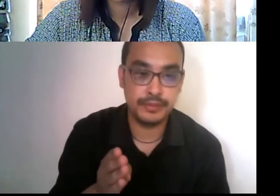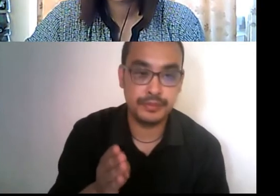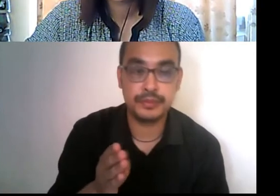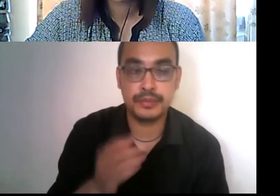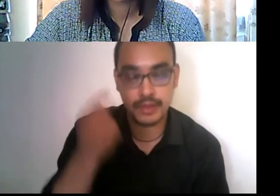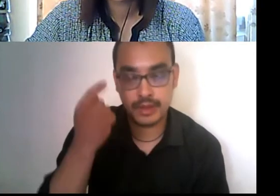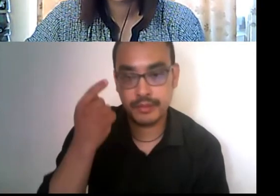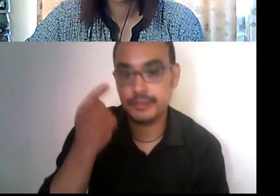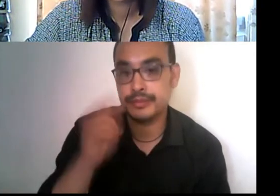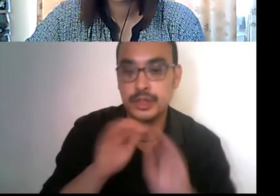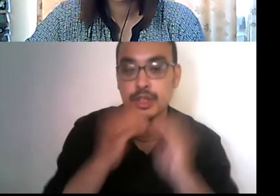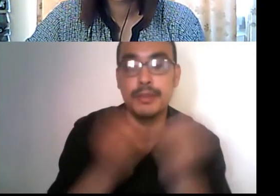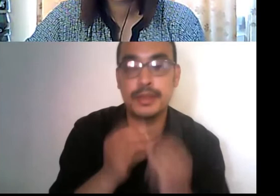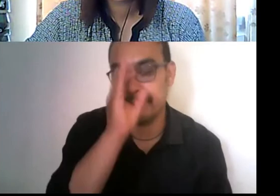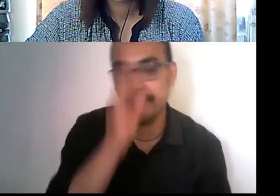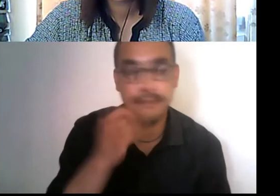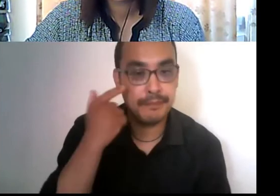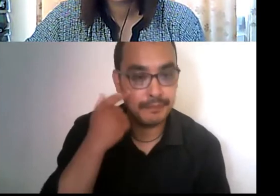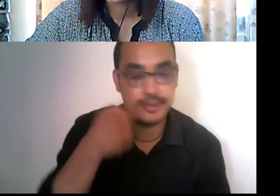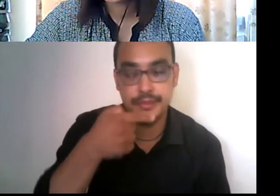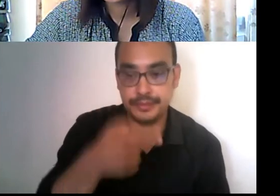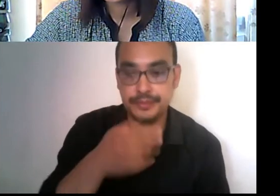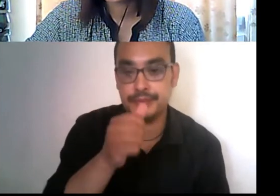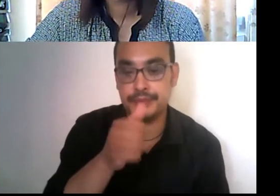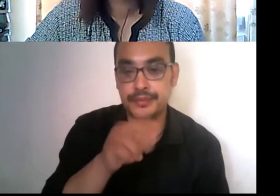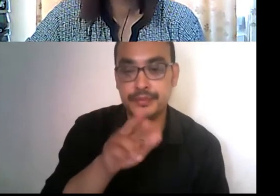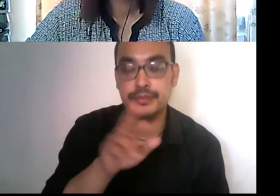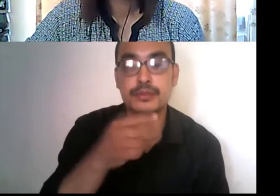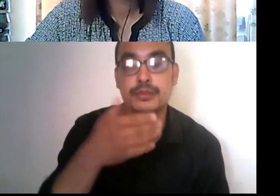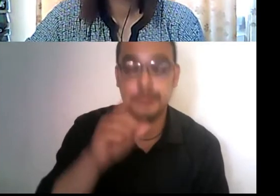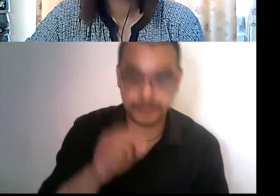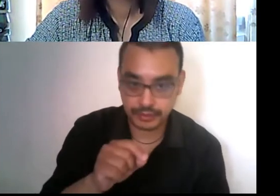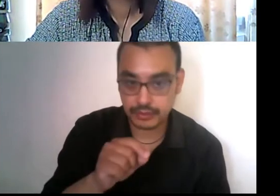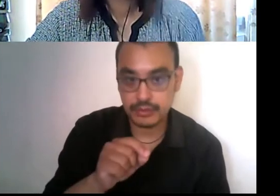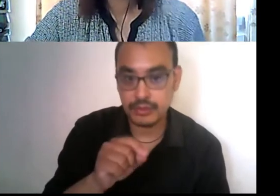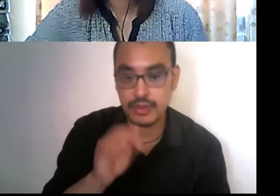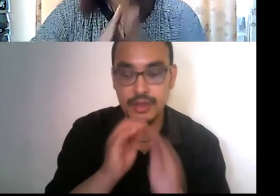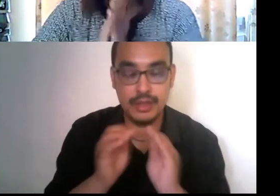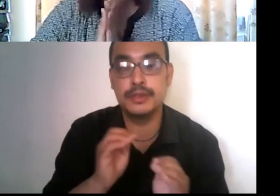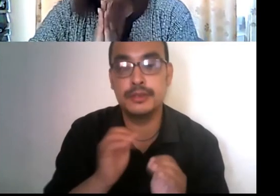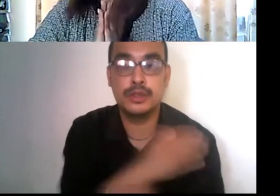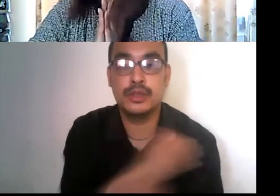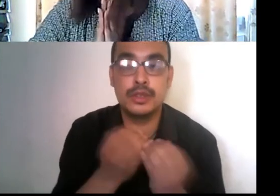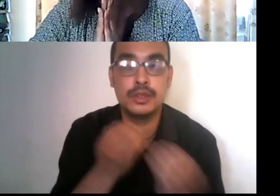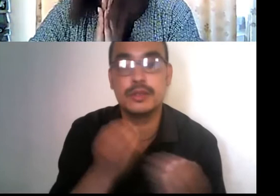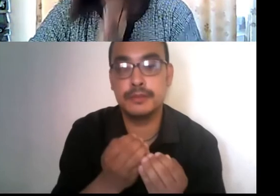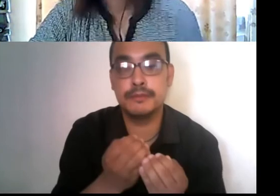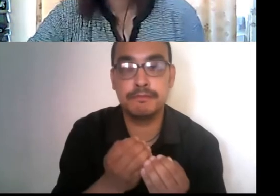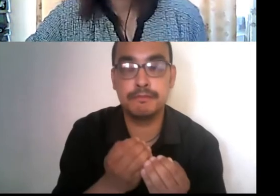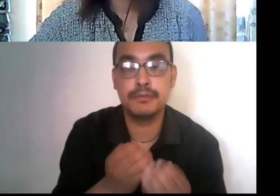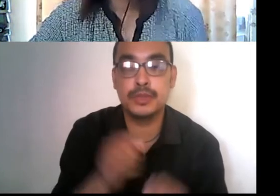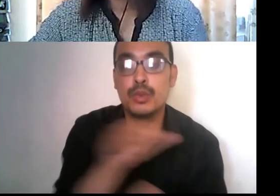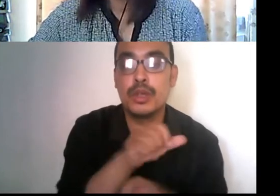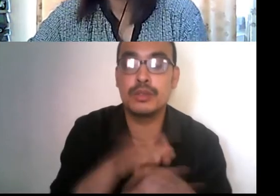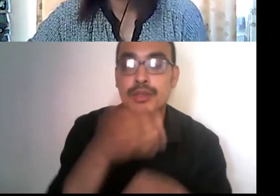सोसियोलोजिस्ट निजला भट्टराई र एग्रोनोमिस्ट र काउन्सिलिङ साइकोलोजिस्ट मिस डिजायरी चेप्से। उहाँलाई